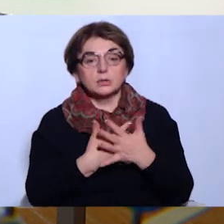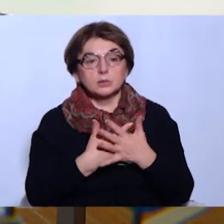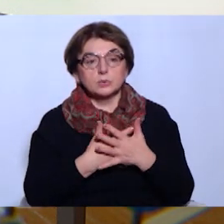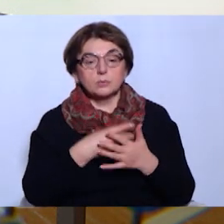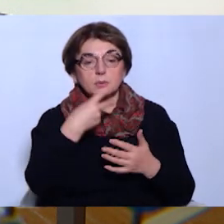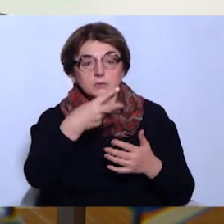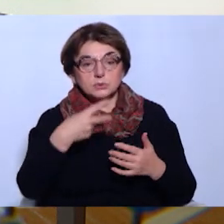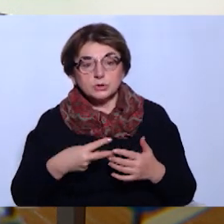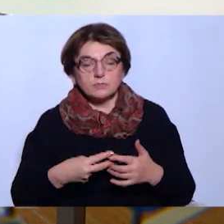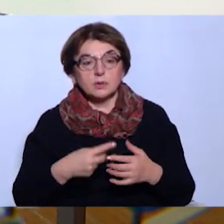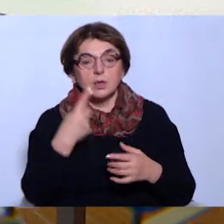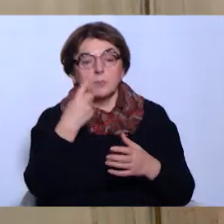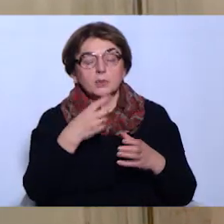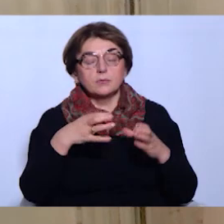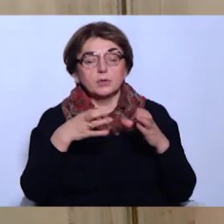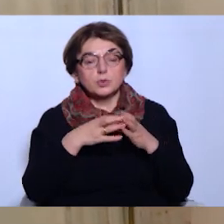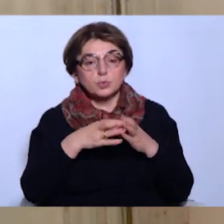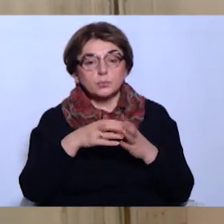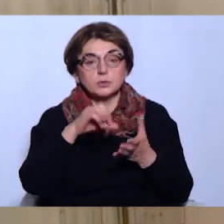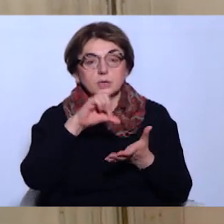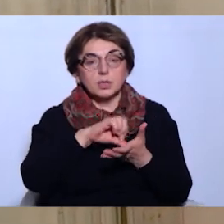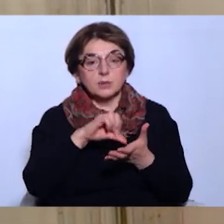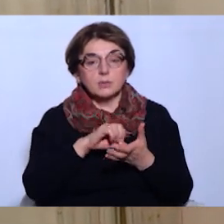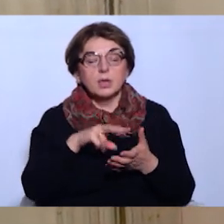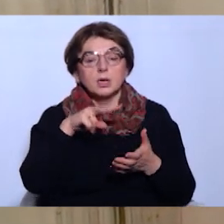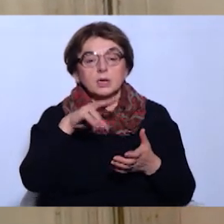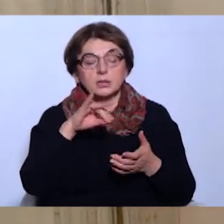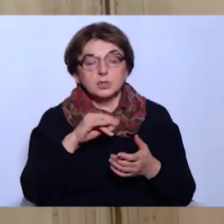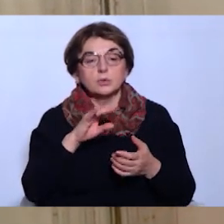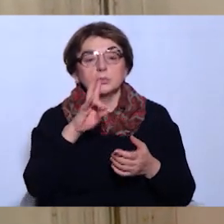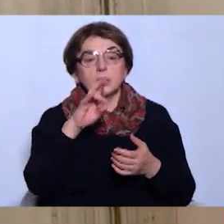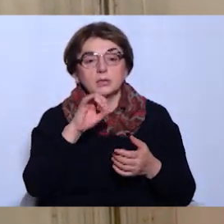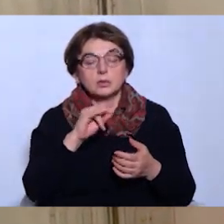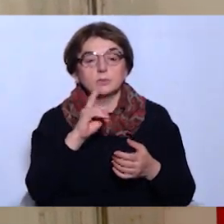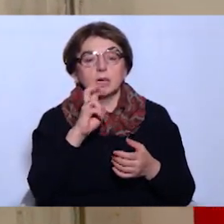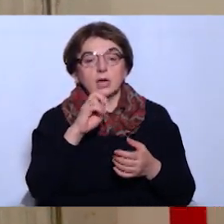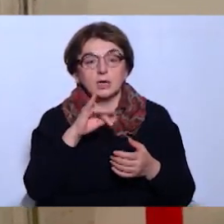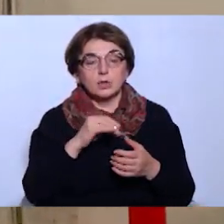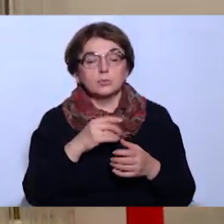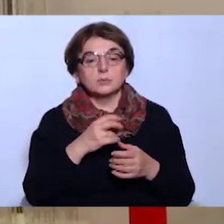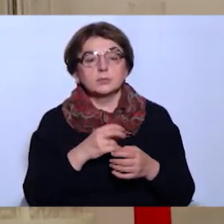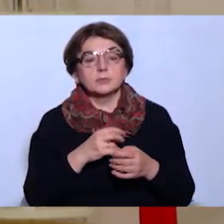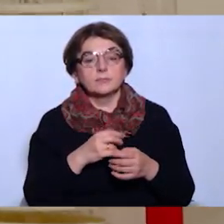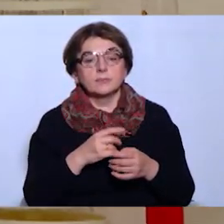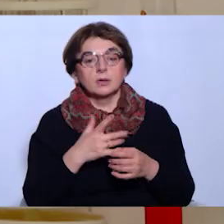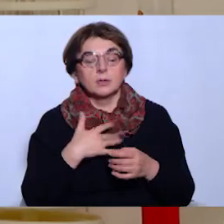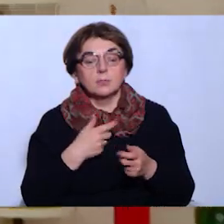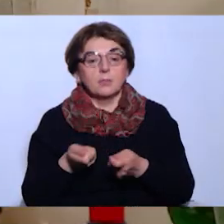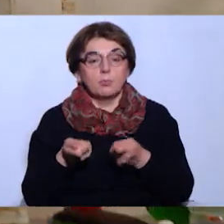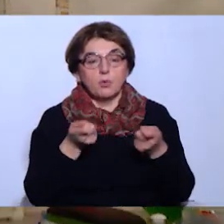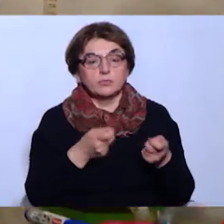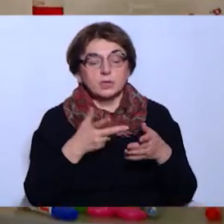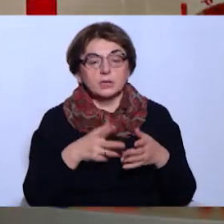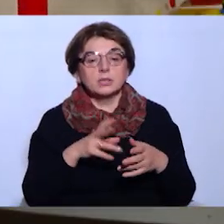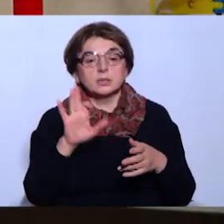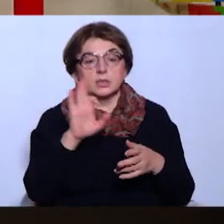აქტიურობას 3 პირველი ჯგუფის ელემენტისა, ტუტე მეტალებისა, ეს არის ლითიუმი, ნატრიუმი და კალიუმი. მაშასე, მე აქვს მოტანილი